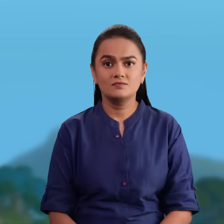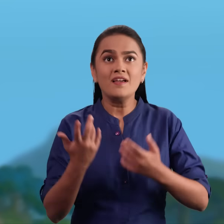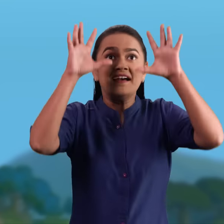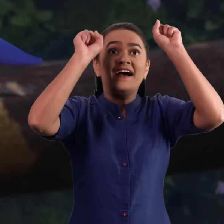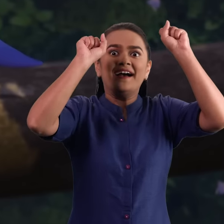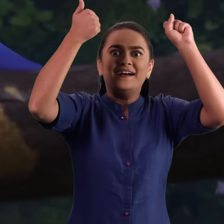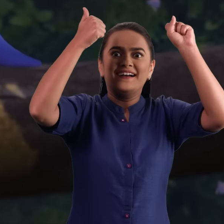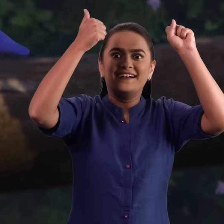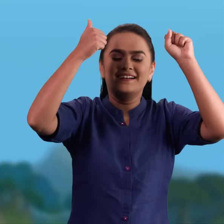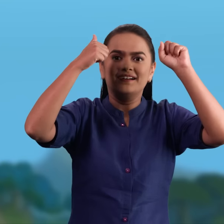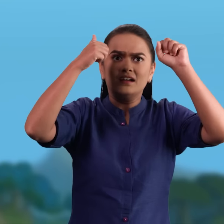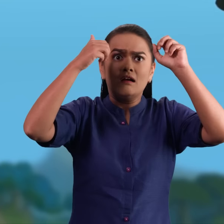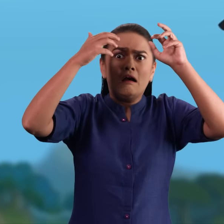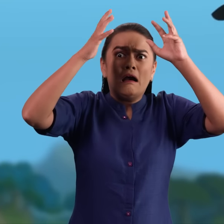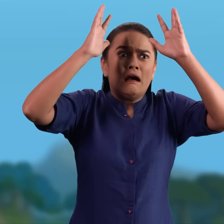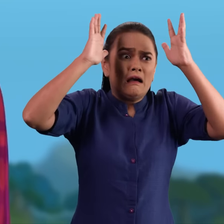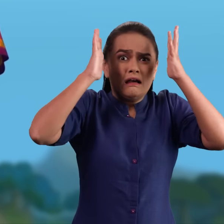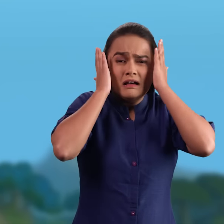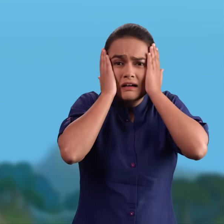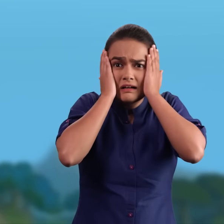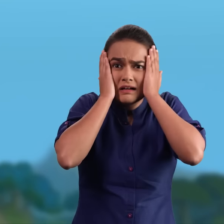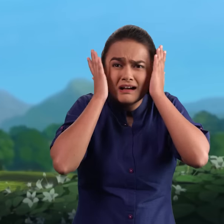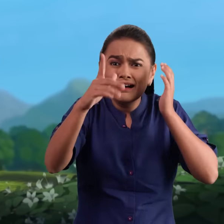आ गई पकड़ में।